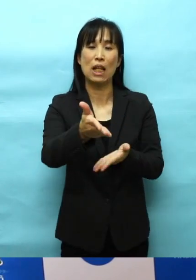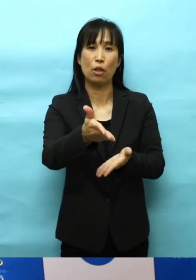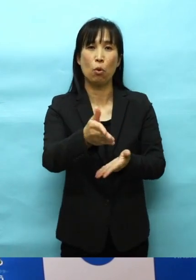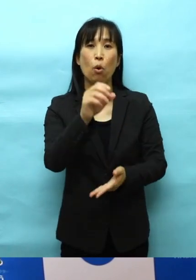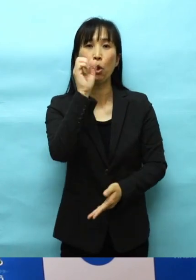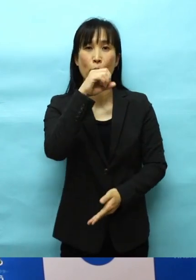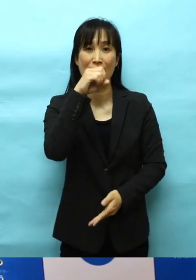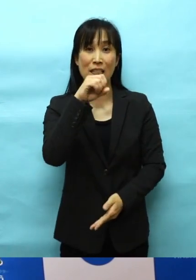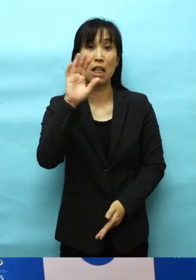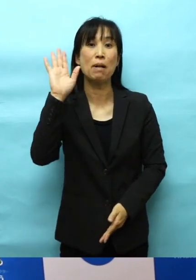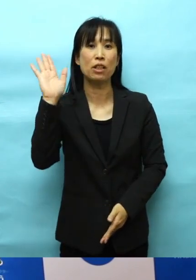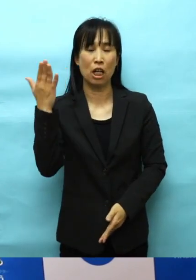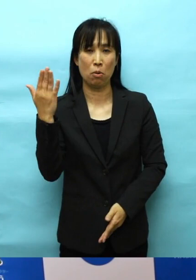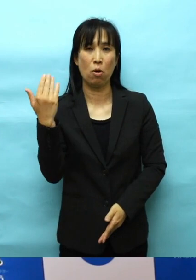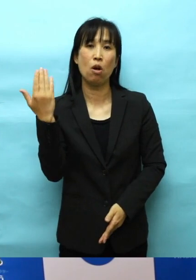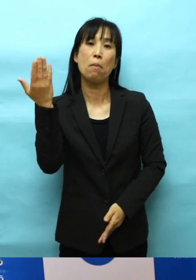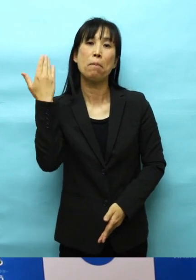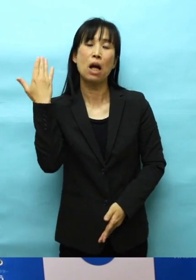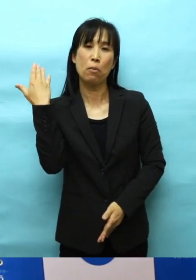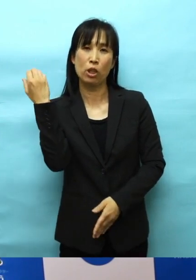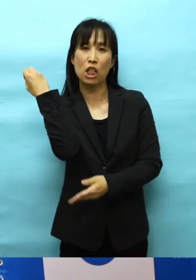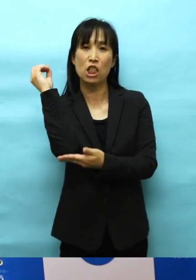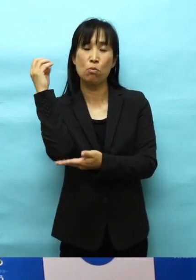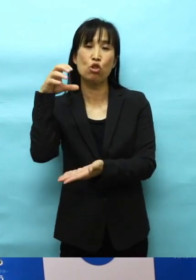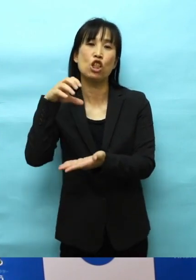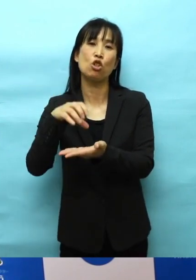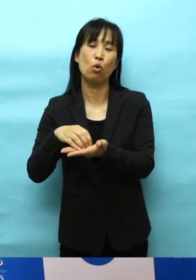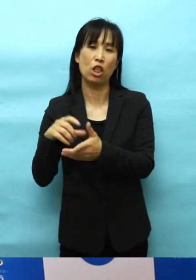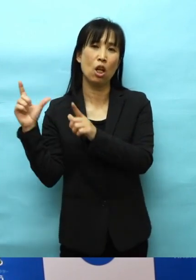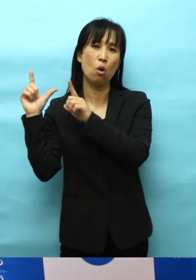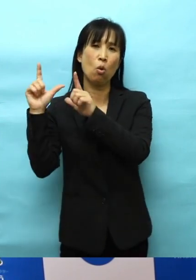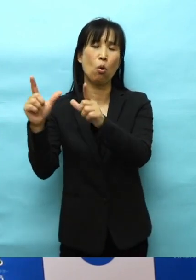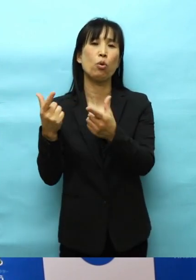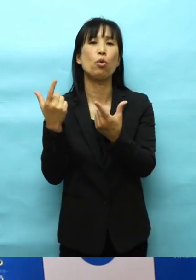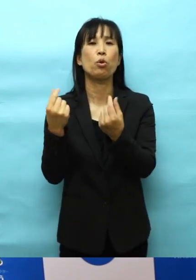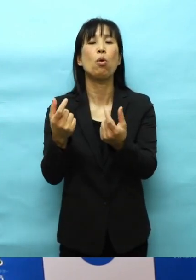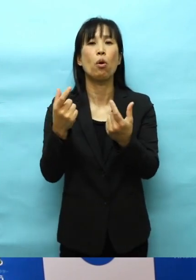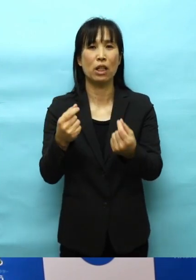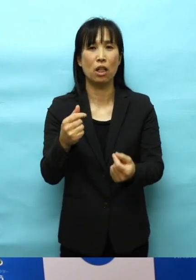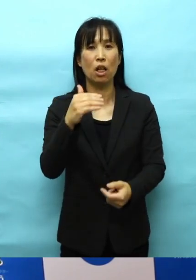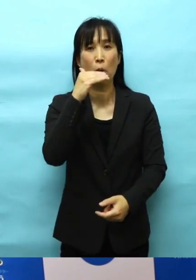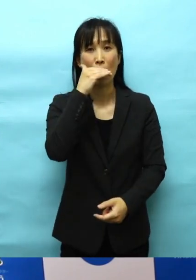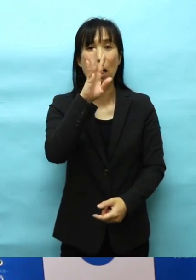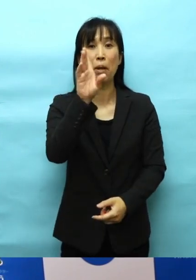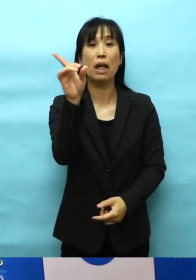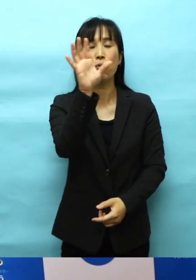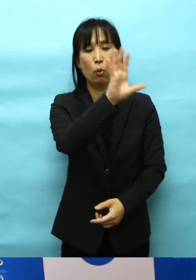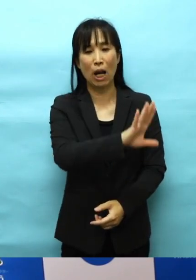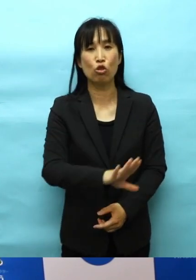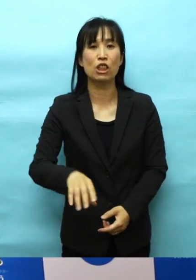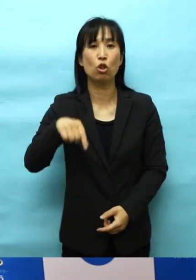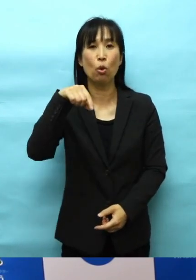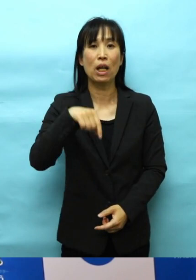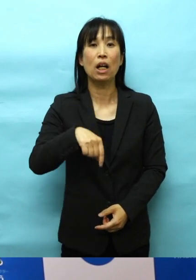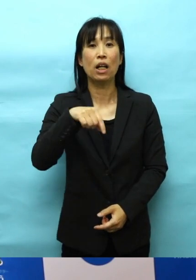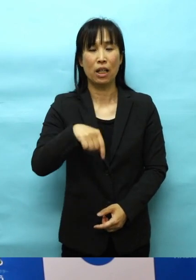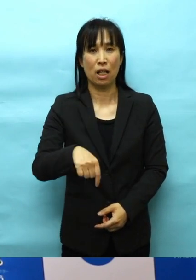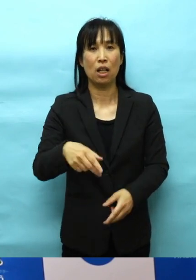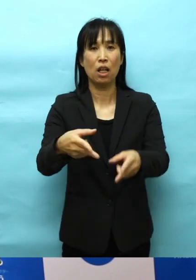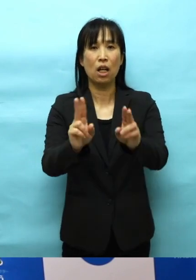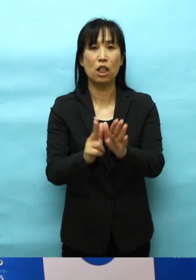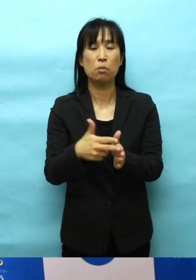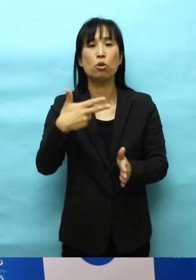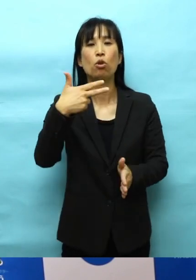の開始を予定しておりますが、すでに新聞等で報道されている通り、県下